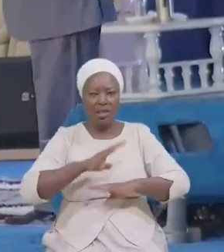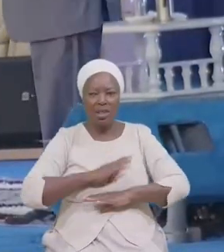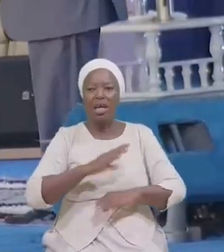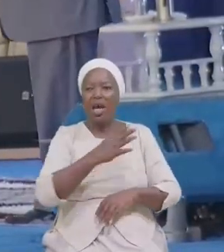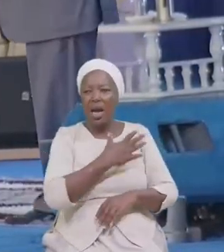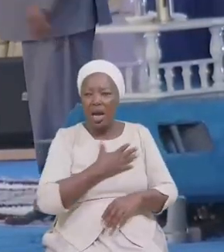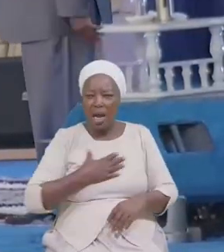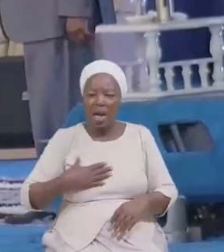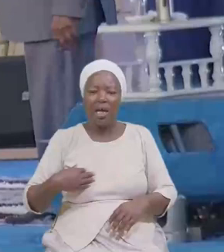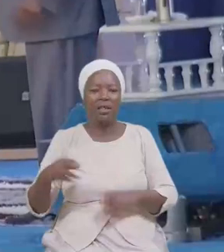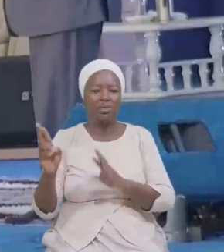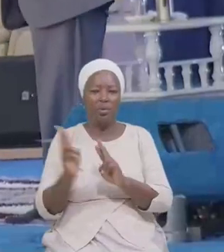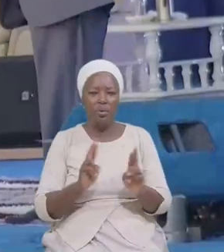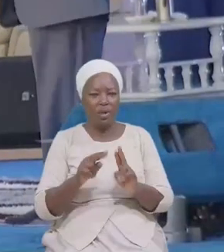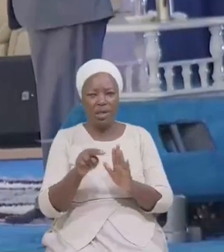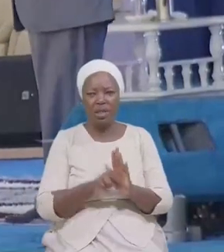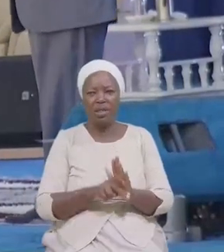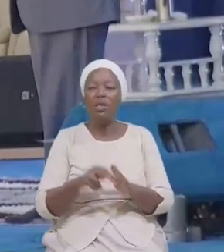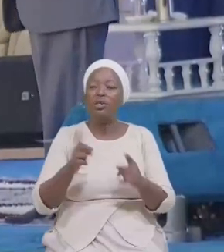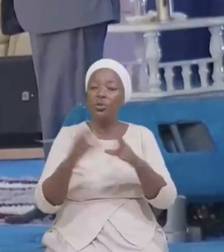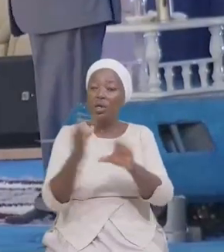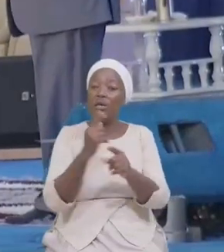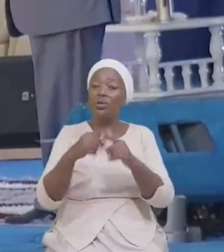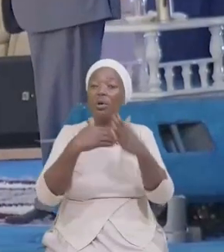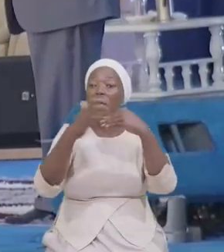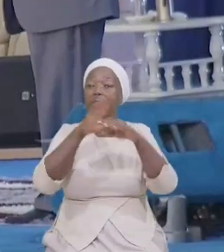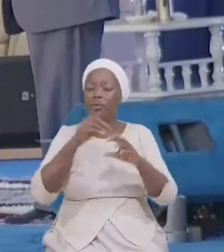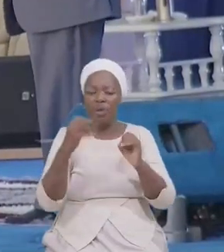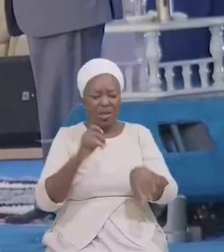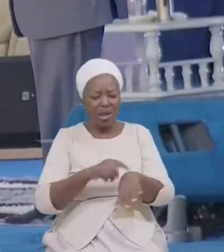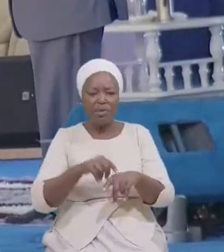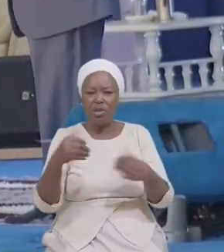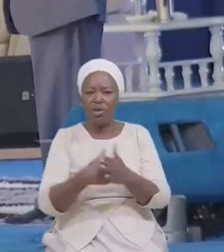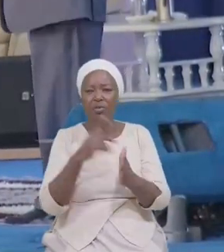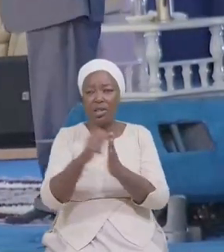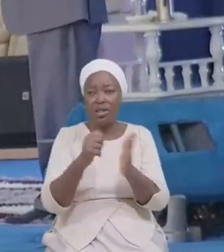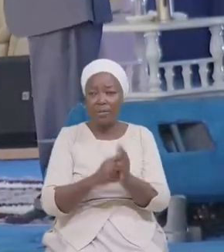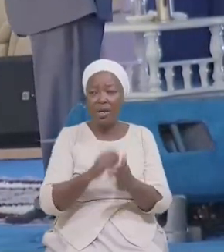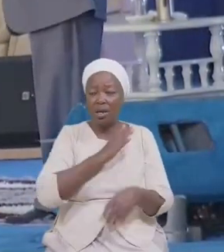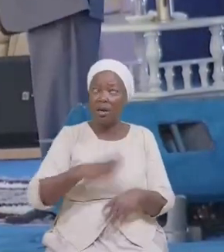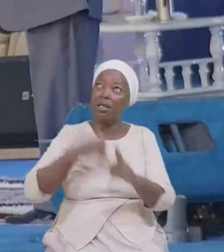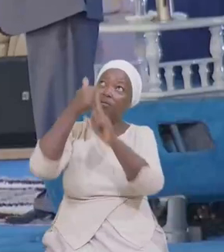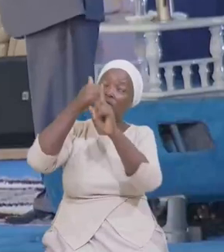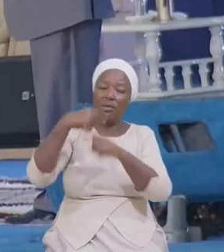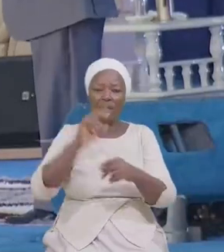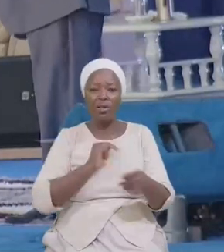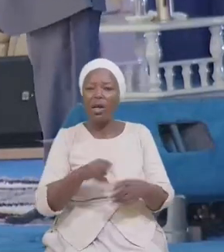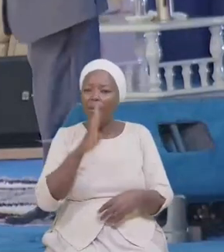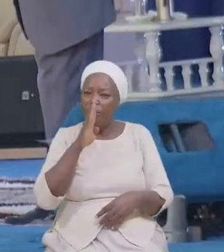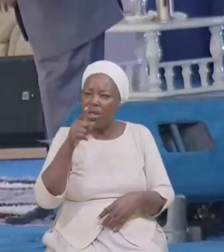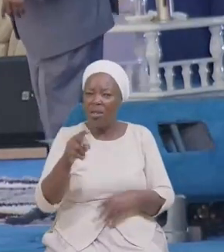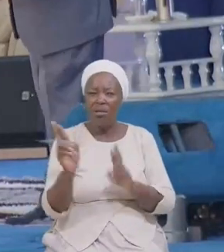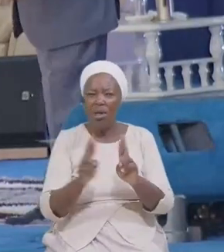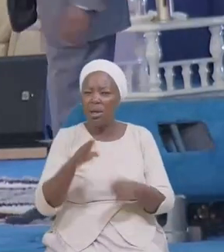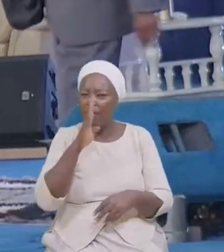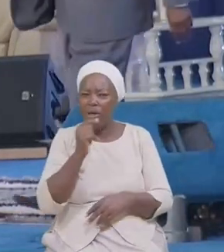notre préparation pour aller au ciel à tout moment. Dans le Nouveau Testament, Christ lui-même a dit, soyez prêts, soyez prêts, soyez